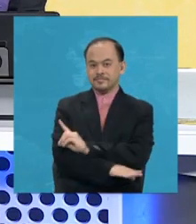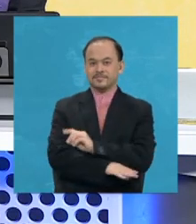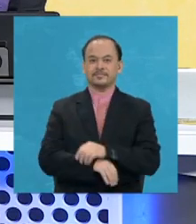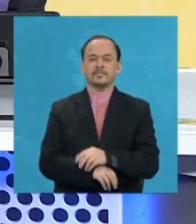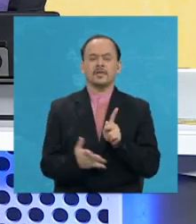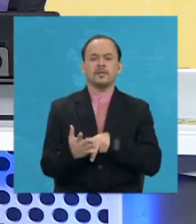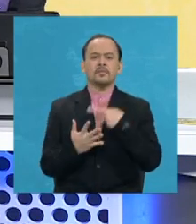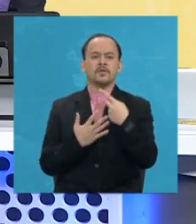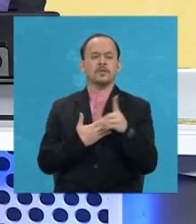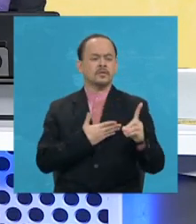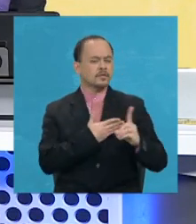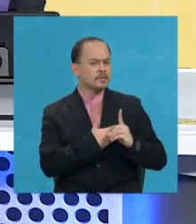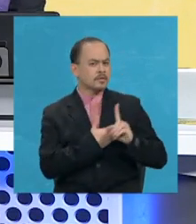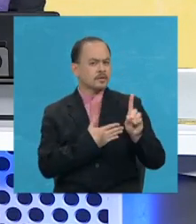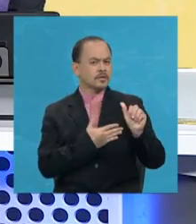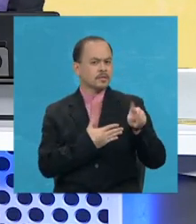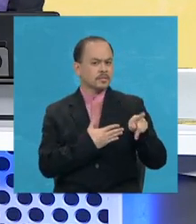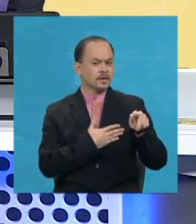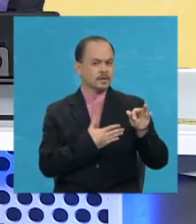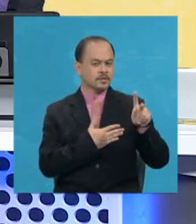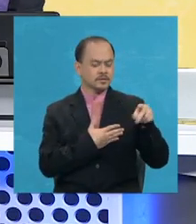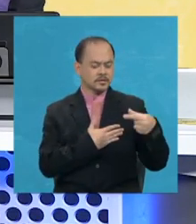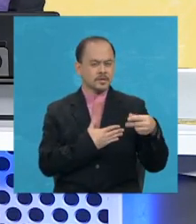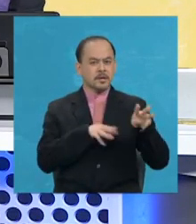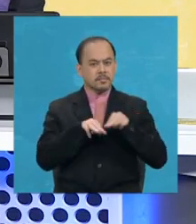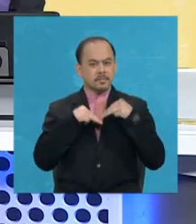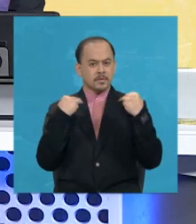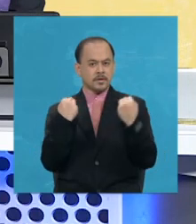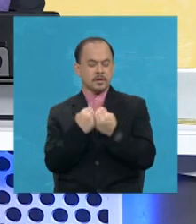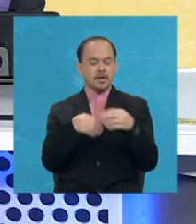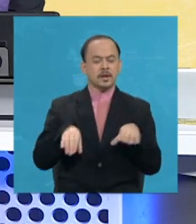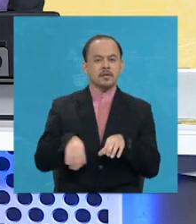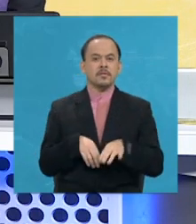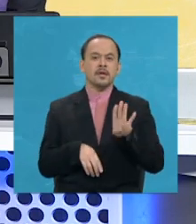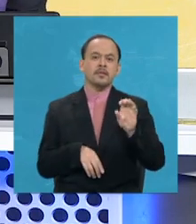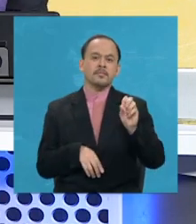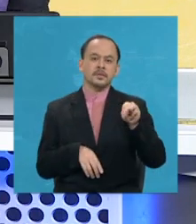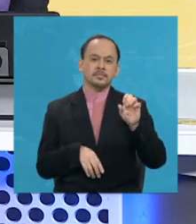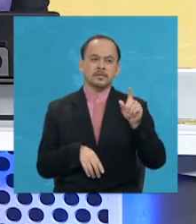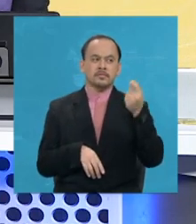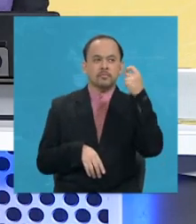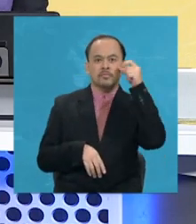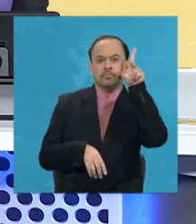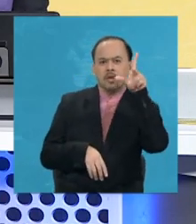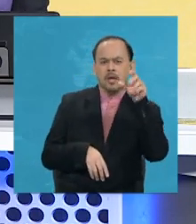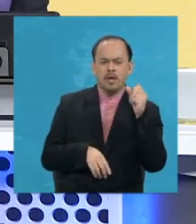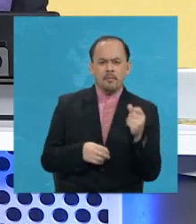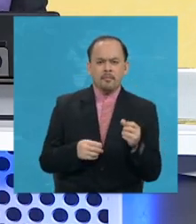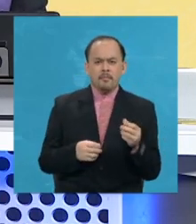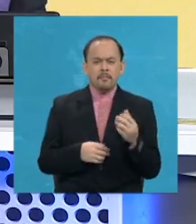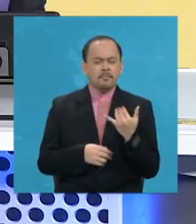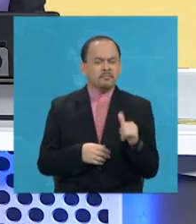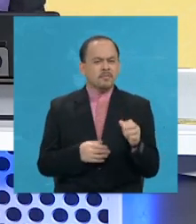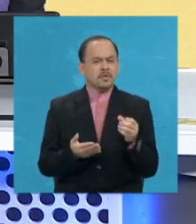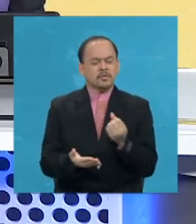program pendampingan masyarakat anjuran persatuan basmi the bertujuan memupuk kesadaran mengenai bahaya dada